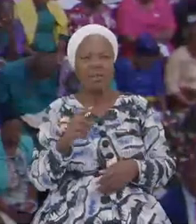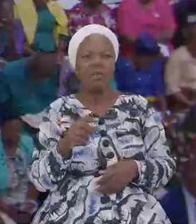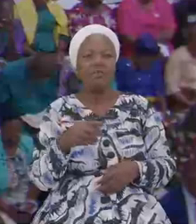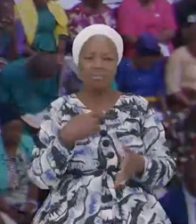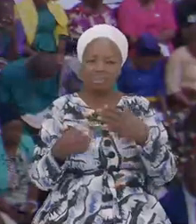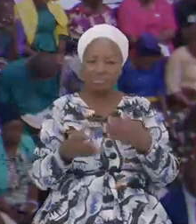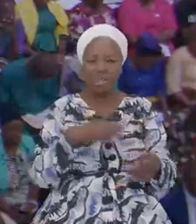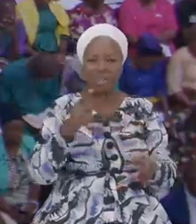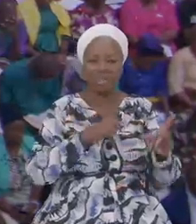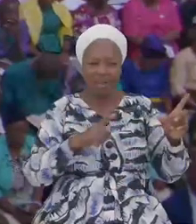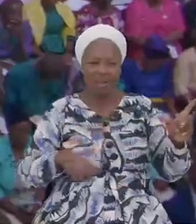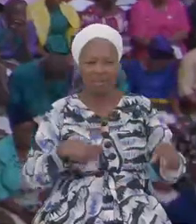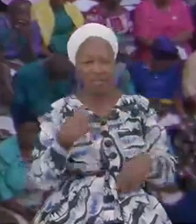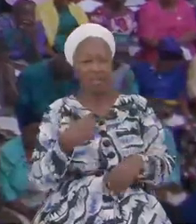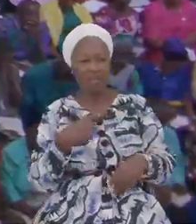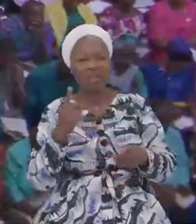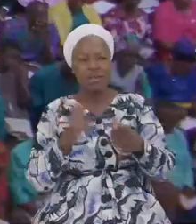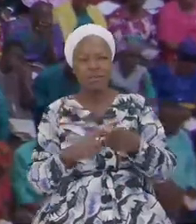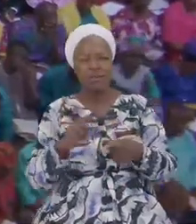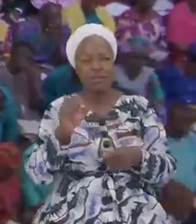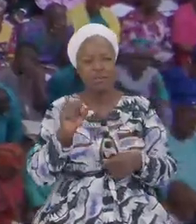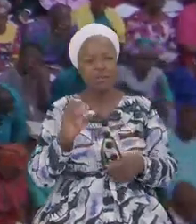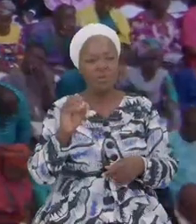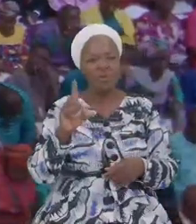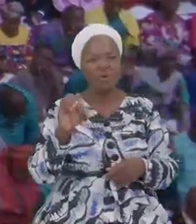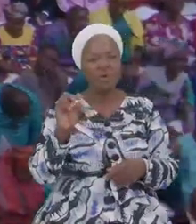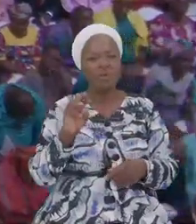Et l'Éternel dit à Salomon.